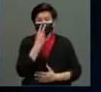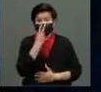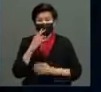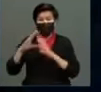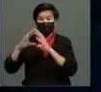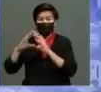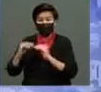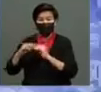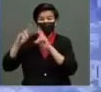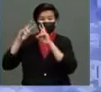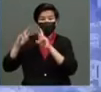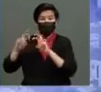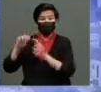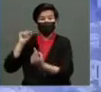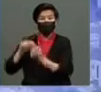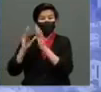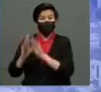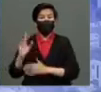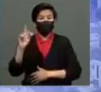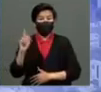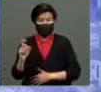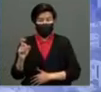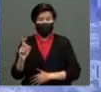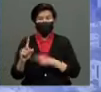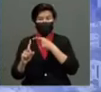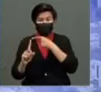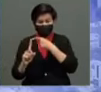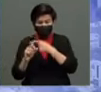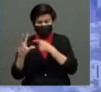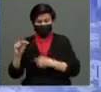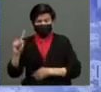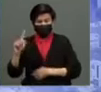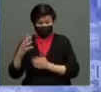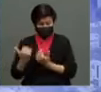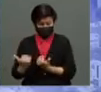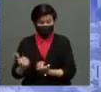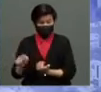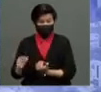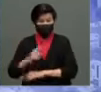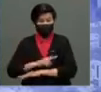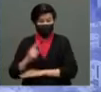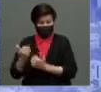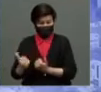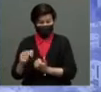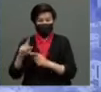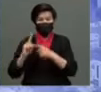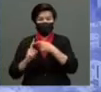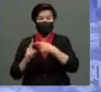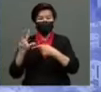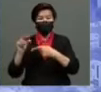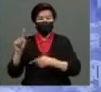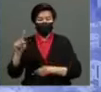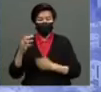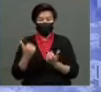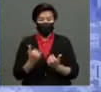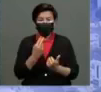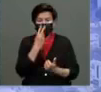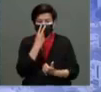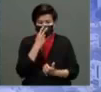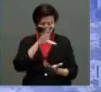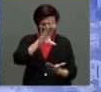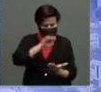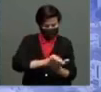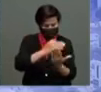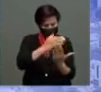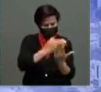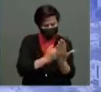ชุมเรื่องของผู้เสียชีวิตวันนี้31รายนะครับทางกองระบาดวิทยาก็นำตัวเลขมาทวนส